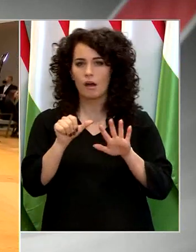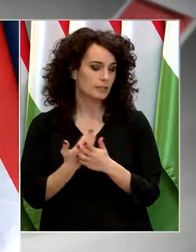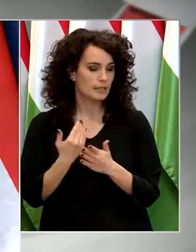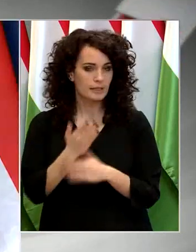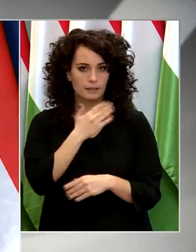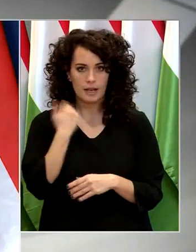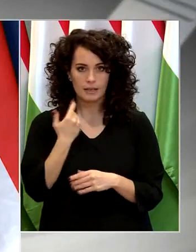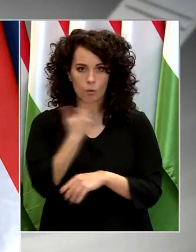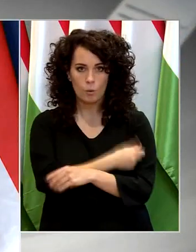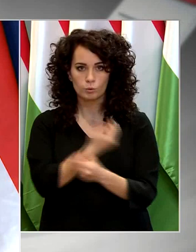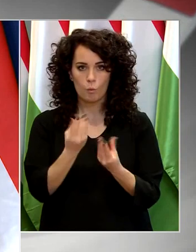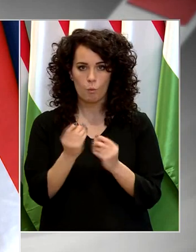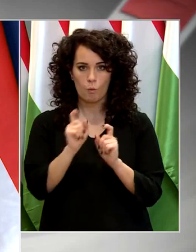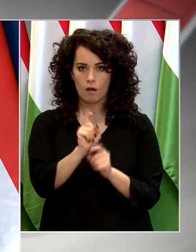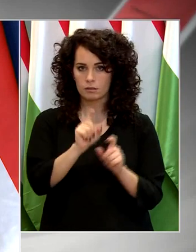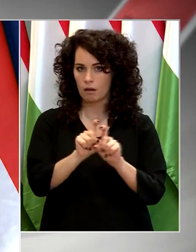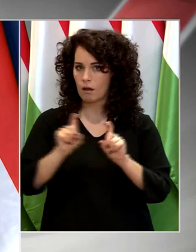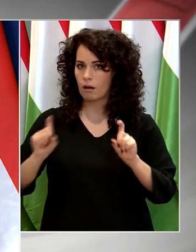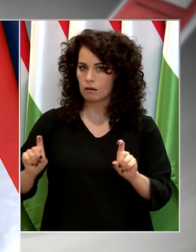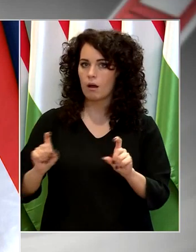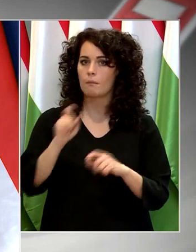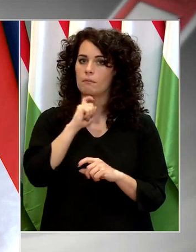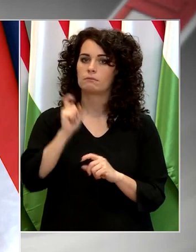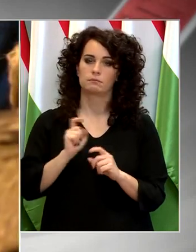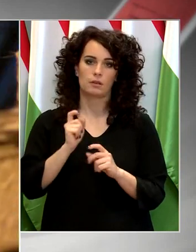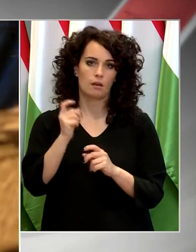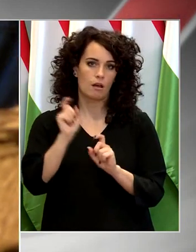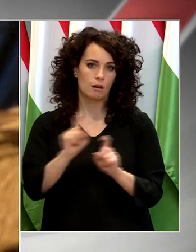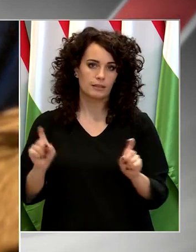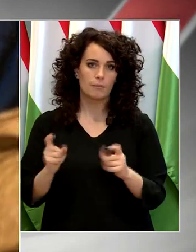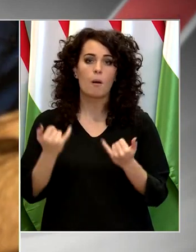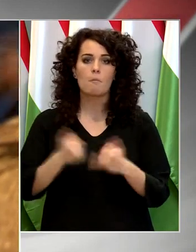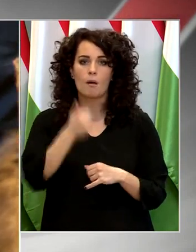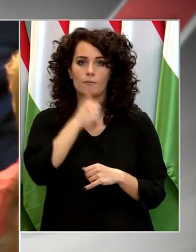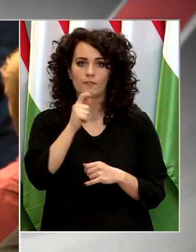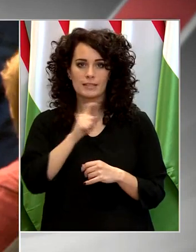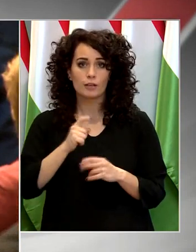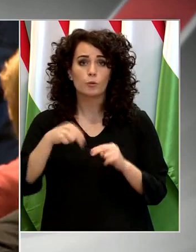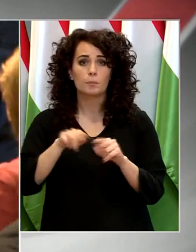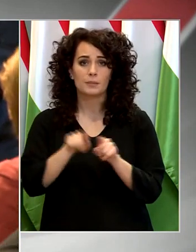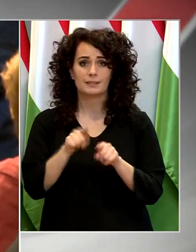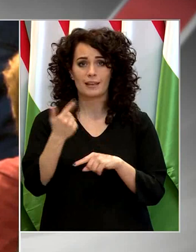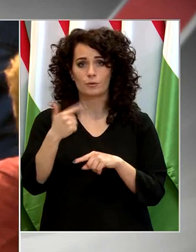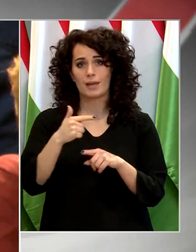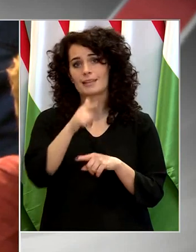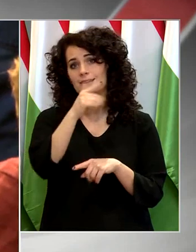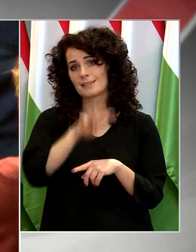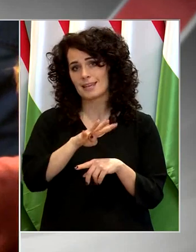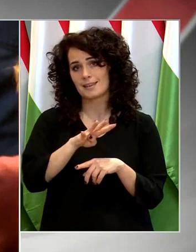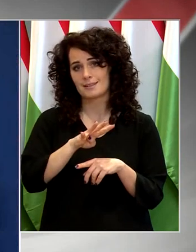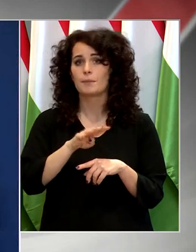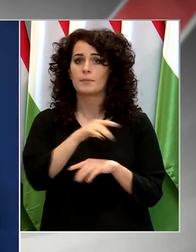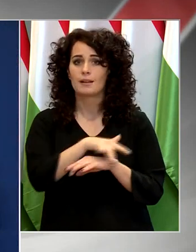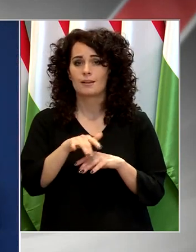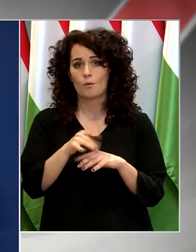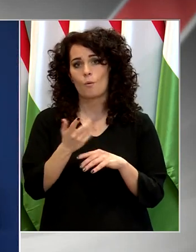év közöttiek oltásán van a hangsúly. Ma csak Pfizerből több mint 2,4 millió adag